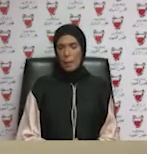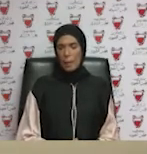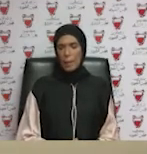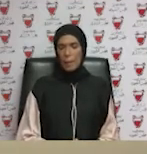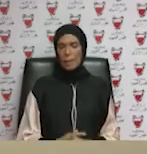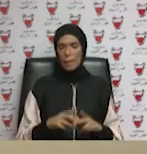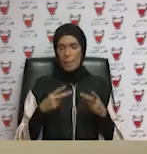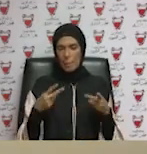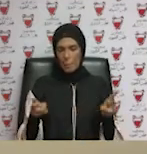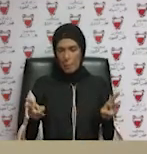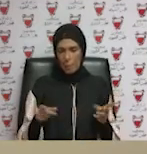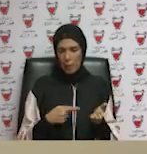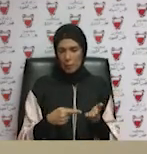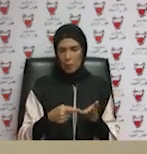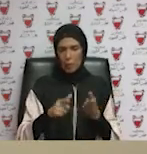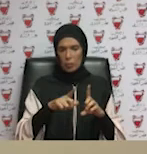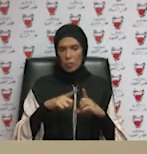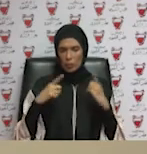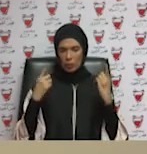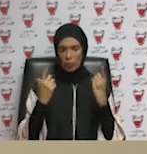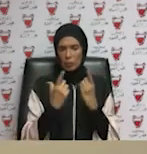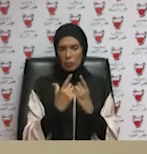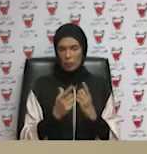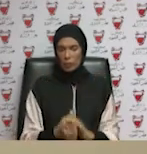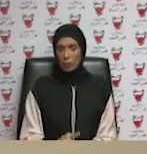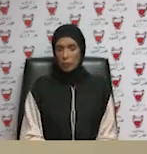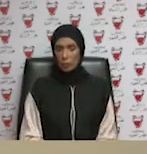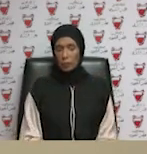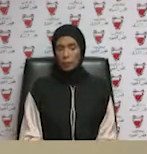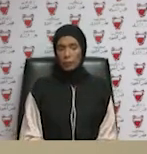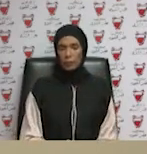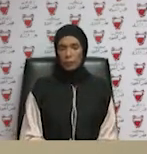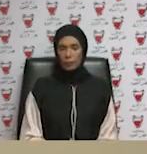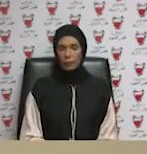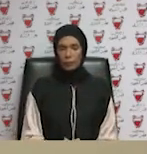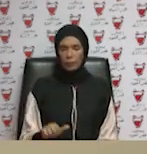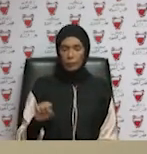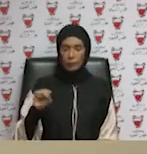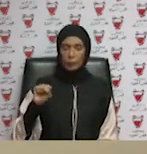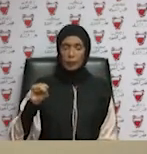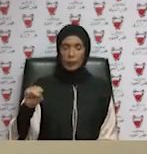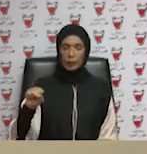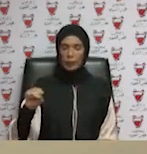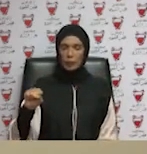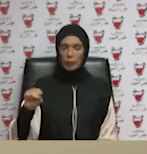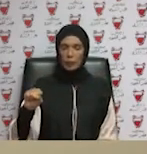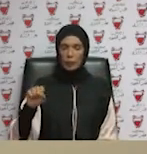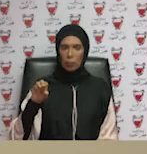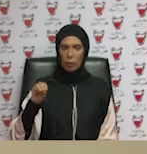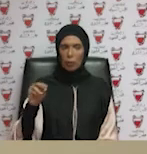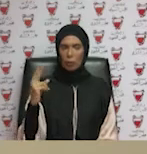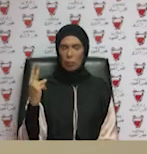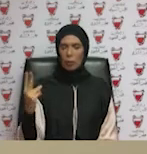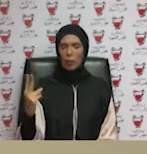أتفق مع توصيات اللجنة طبعا في ما ذكرته، خصوصا الملاحظة الثانية